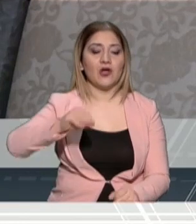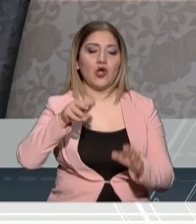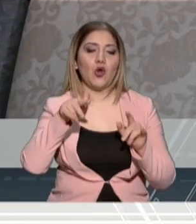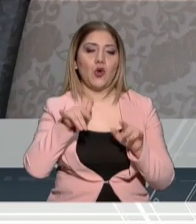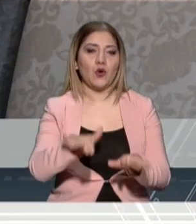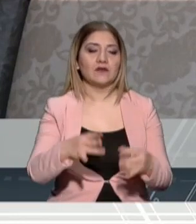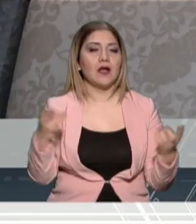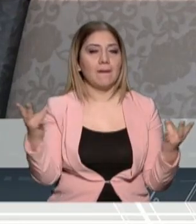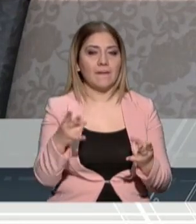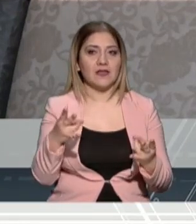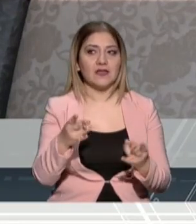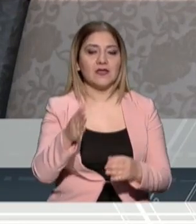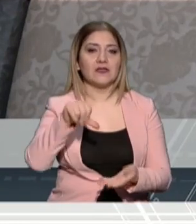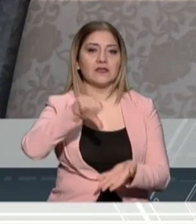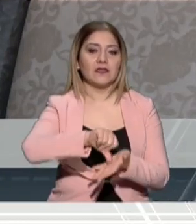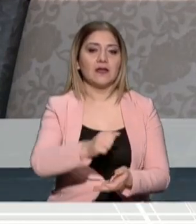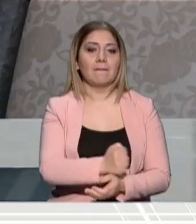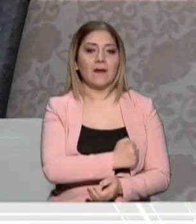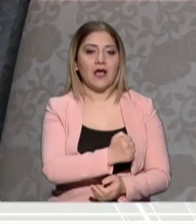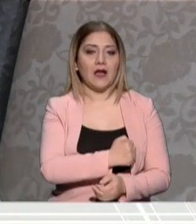որը պետք է լինի բանակում։